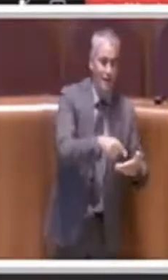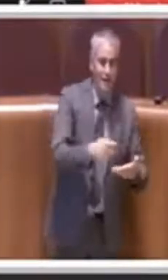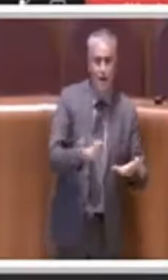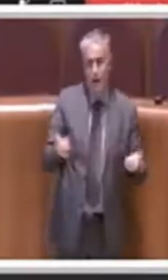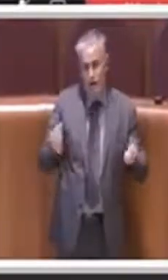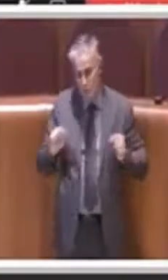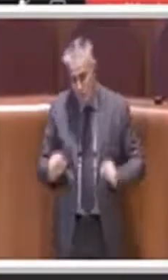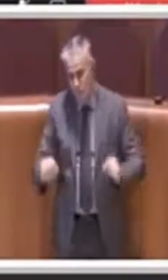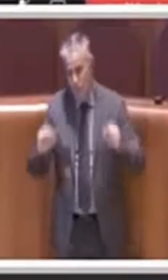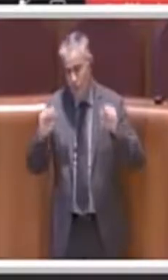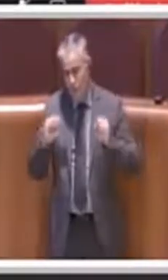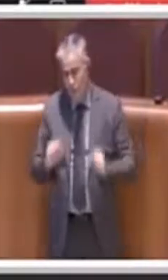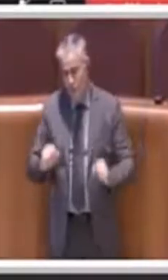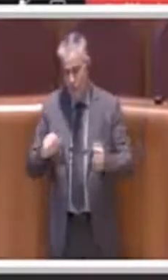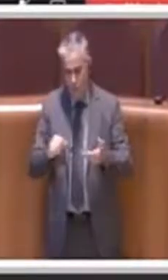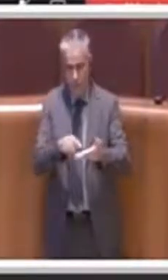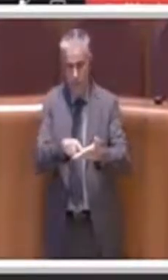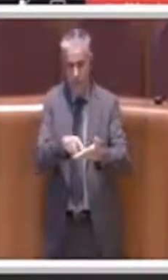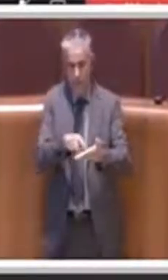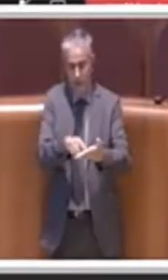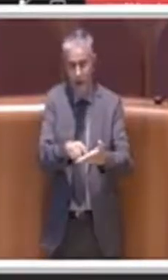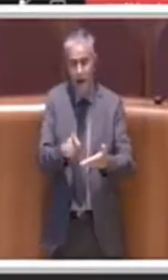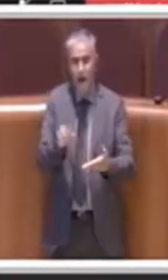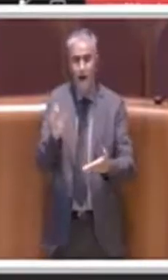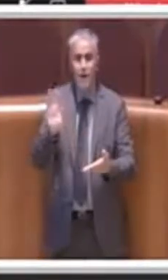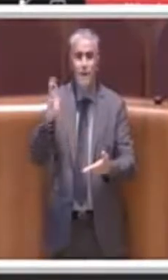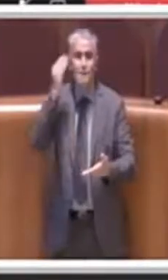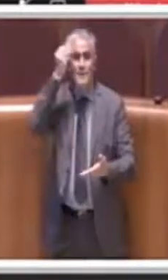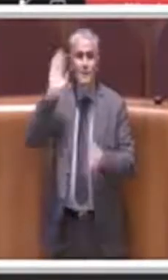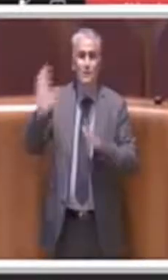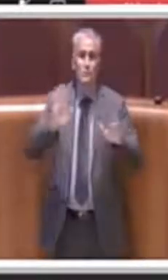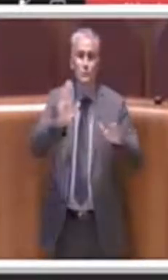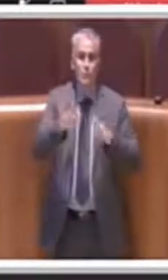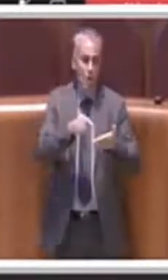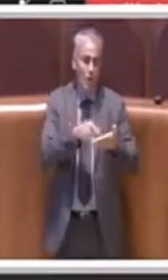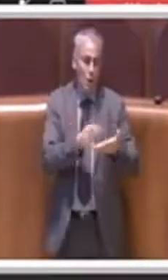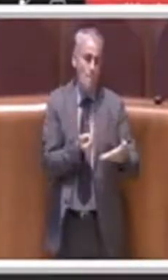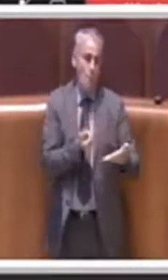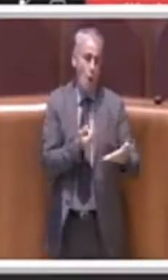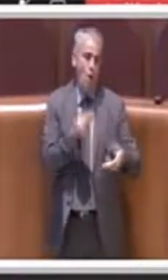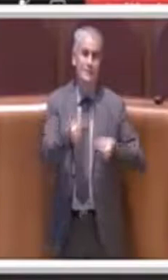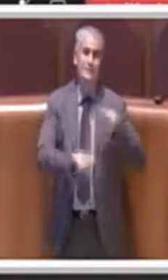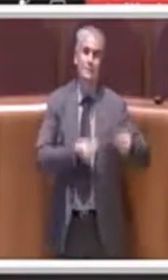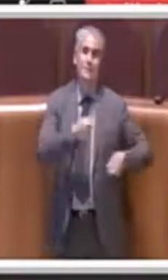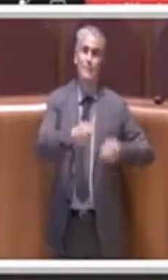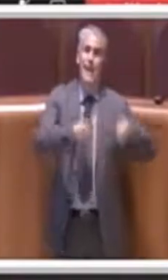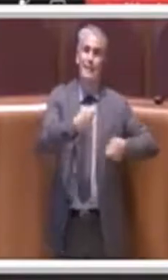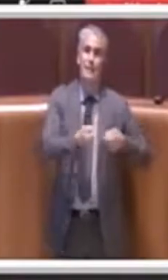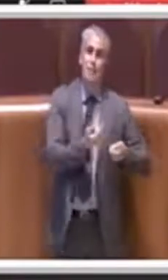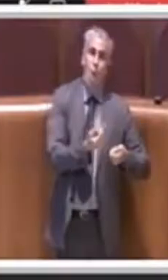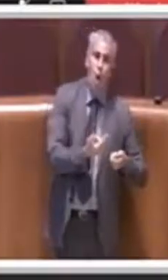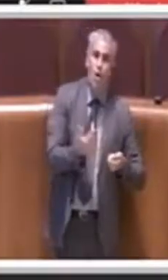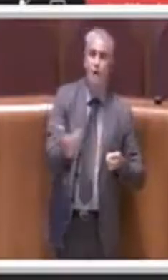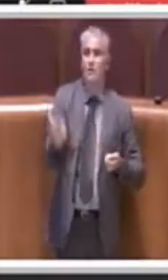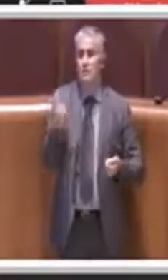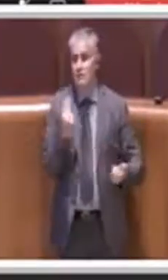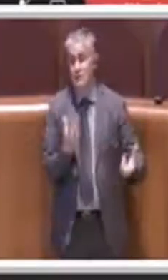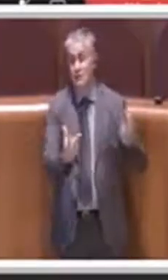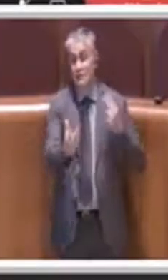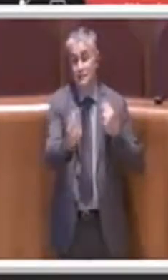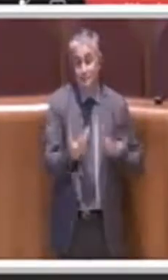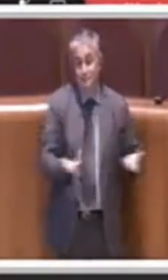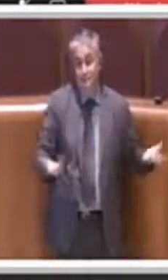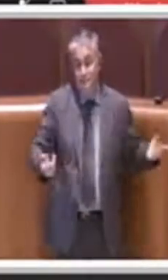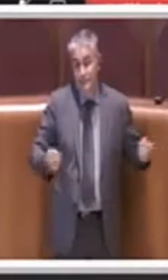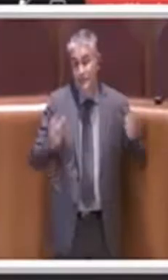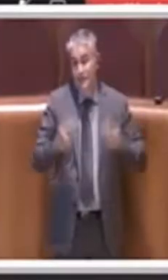avviso si doveva spendere di più in un aspetto piuttosto che un altro. Questo poi attiene ovviamente anche alle